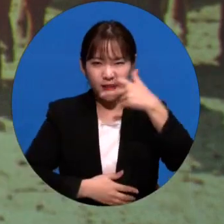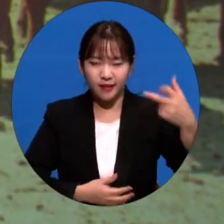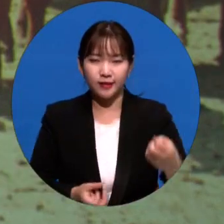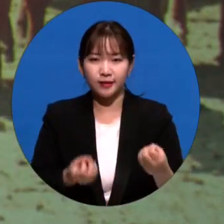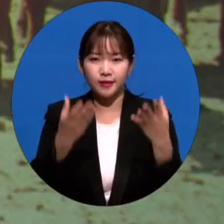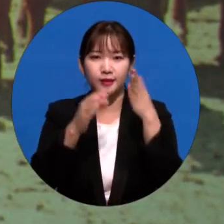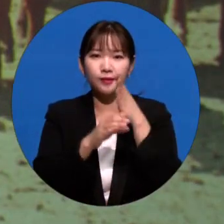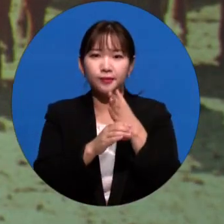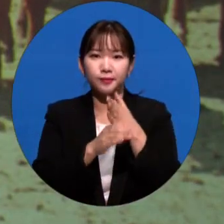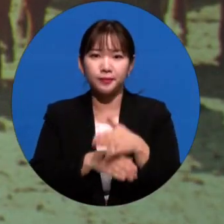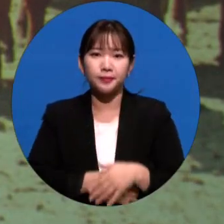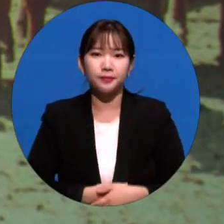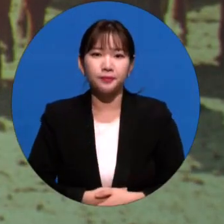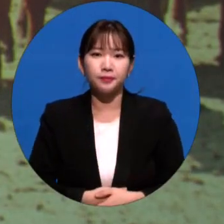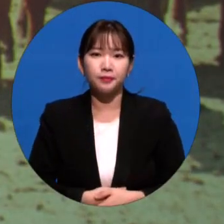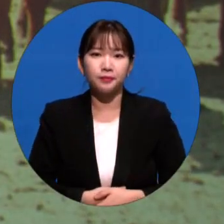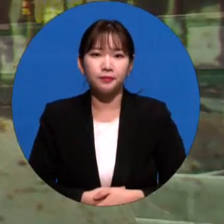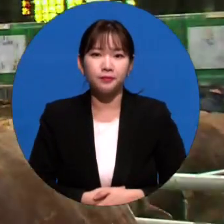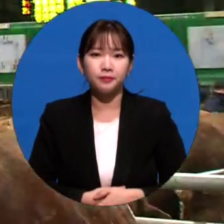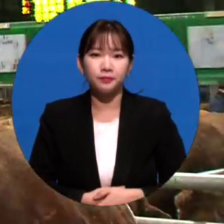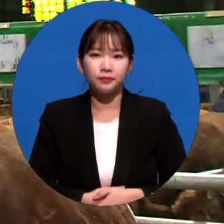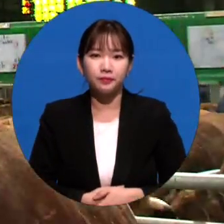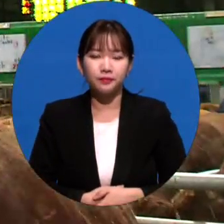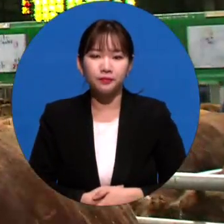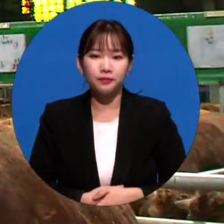있습니다. 문현철 기자입니다.